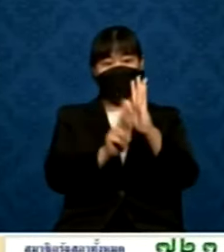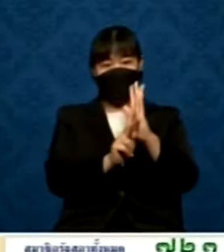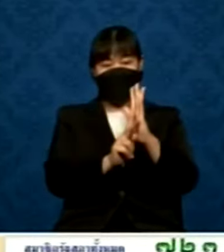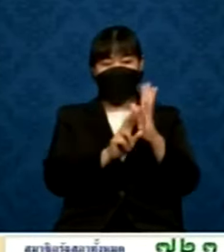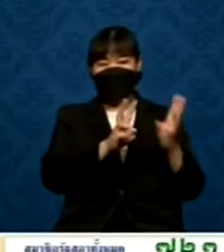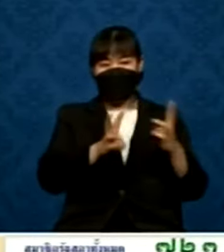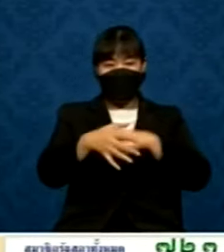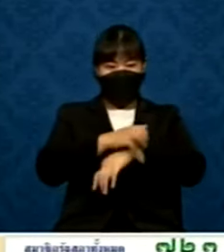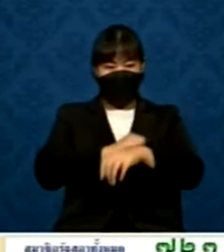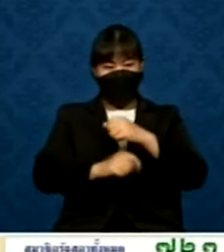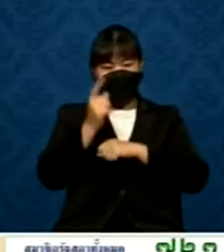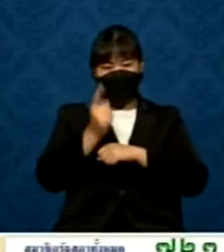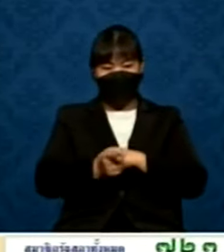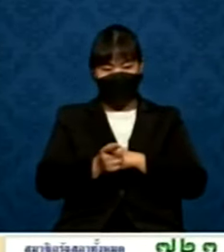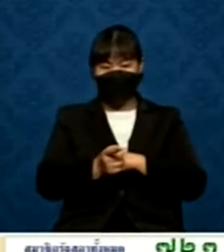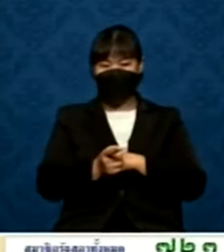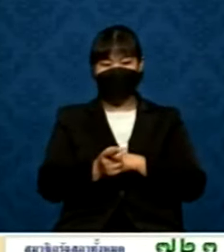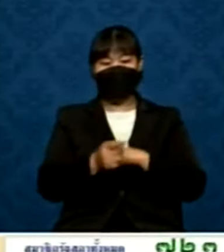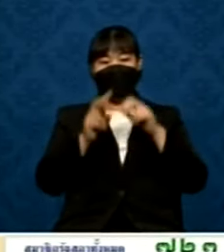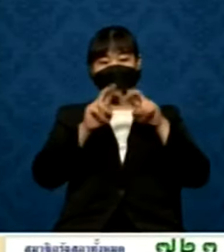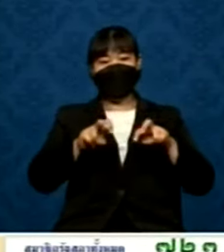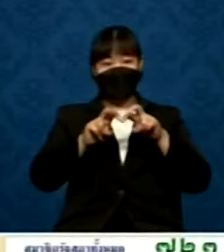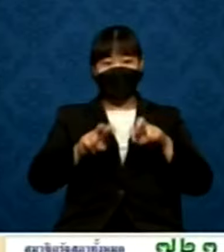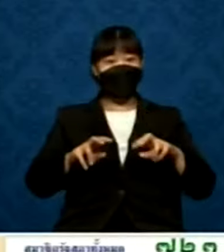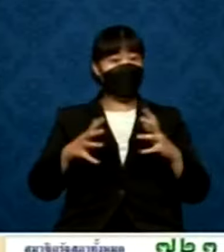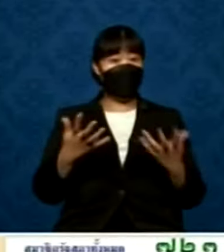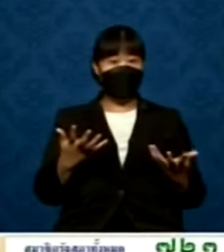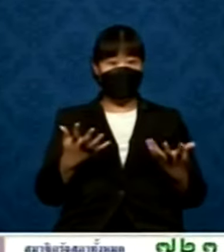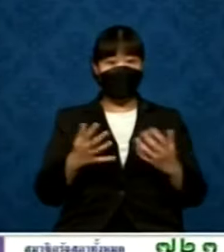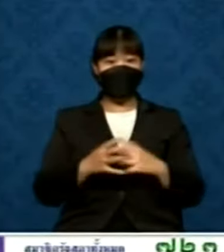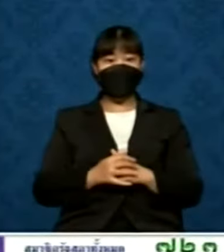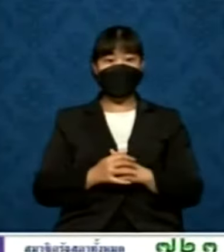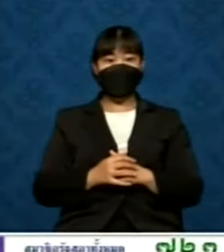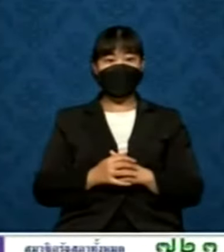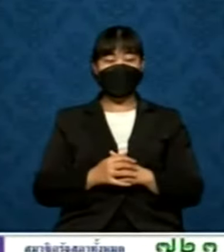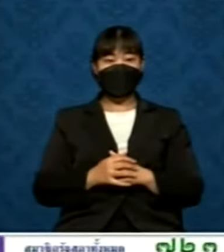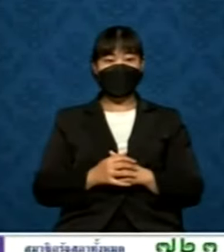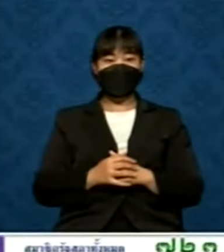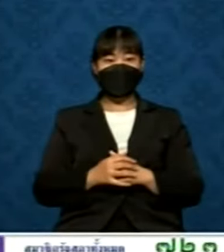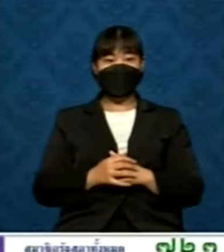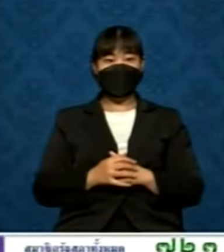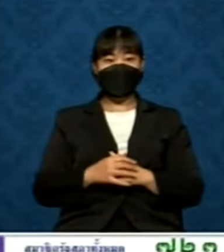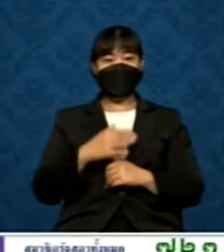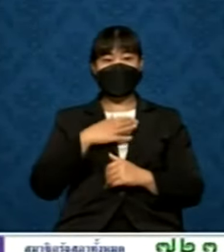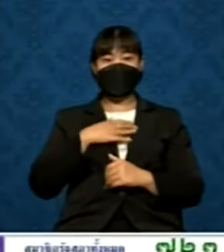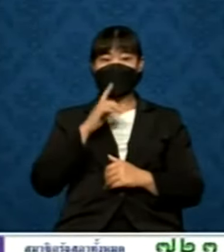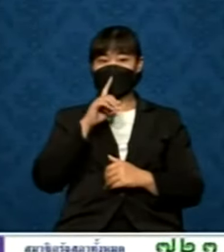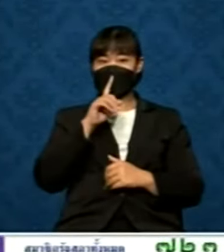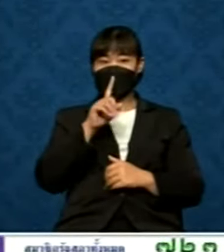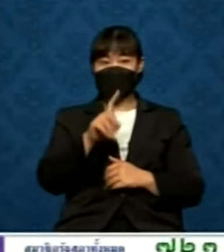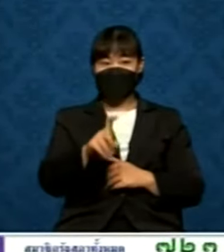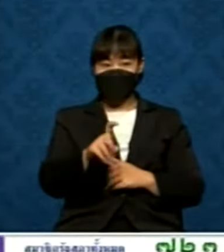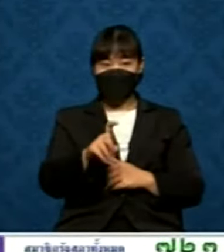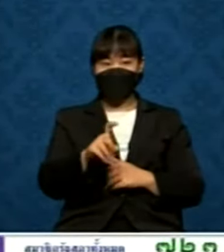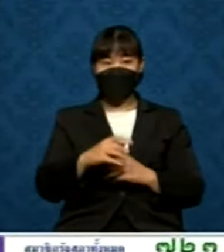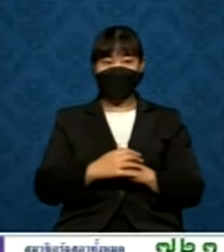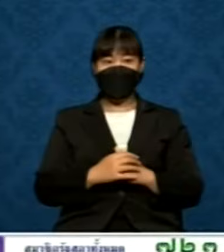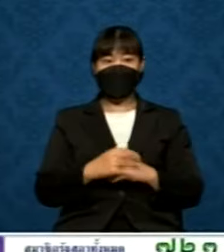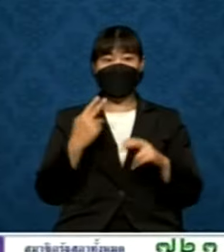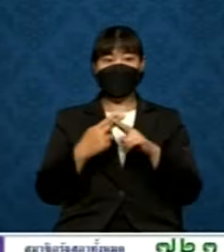ไม่ได้มีการกันกรองกฎหมายอย่างที่เราพูดกันคำถามประเด็นที่ซักถามผมต่อมานะครับขออนุญาตเอ่ยนามท่านนะครับ